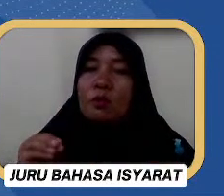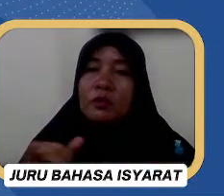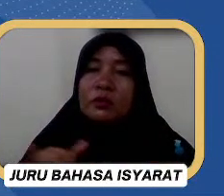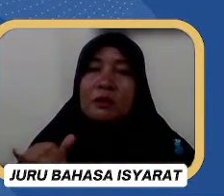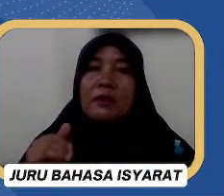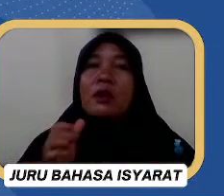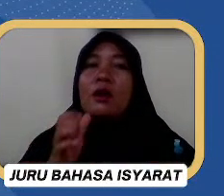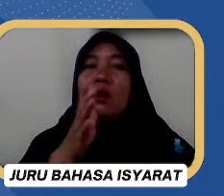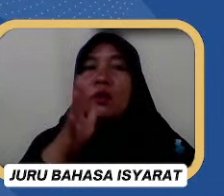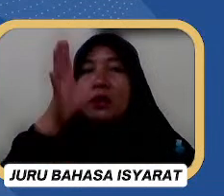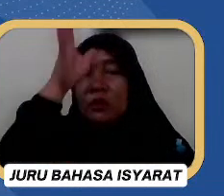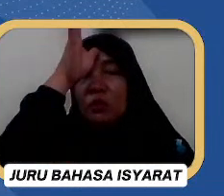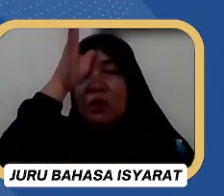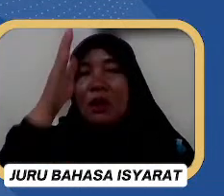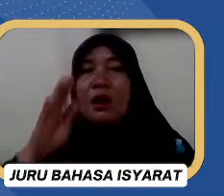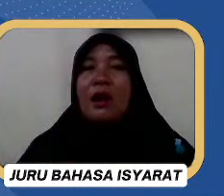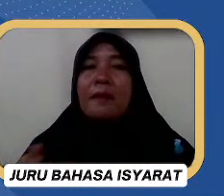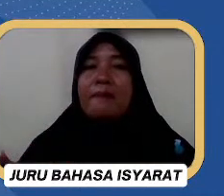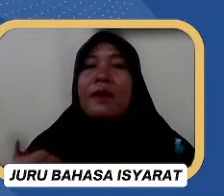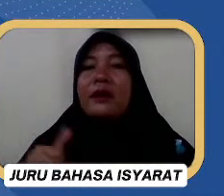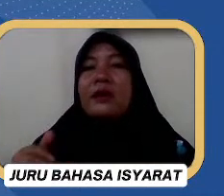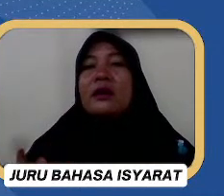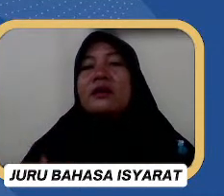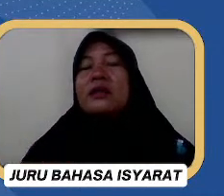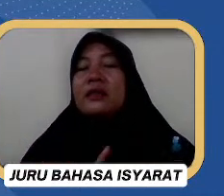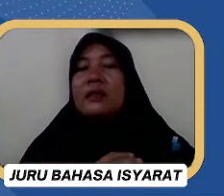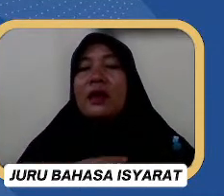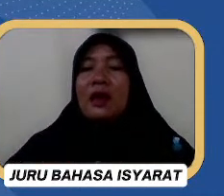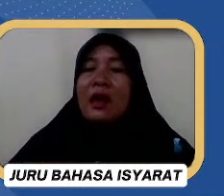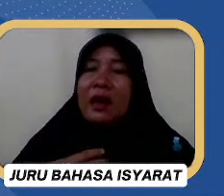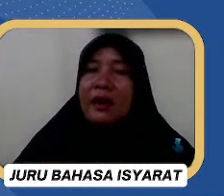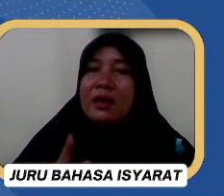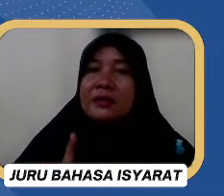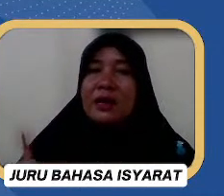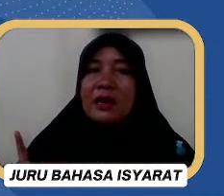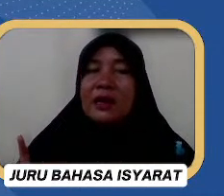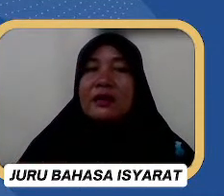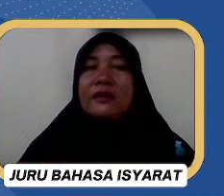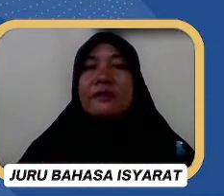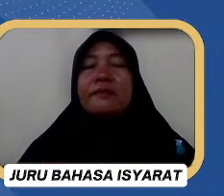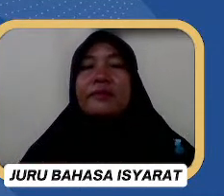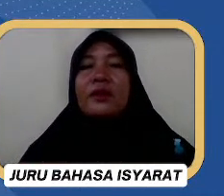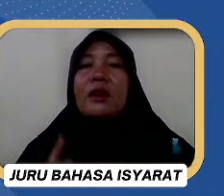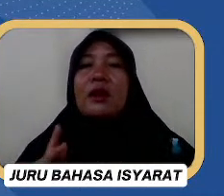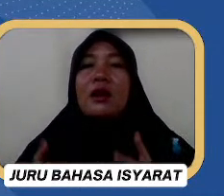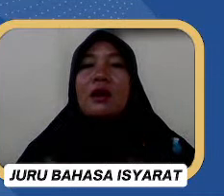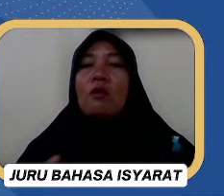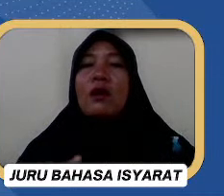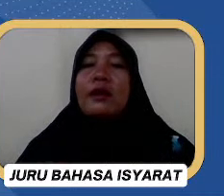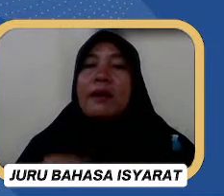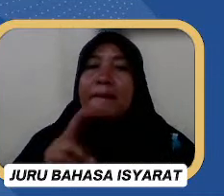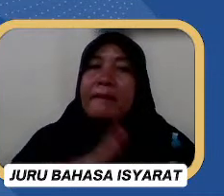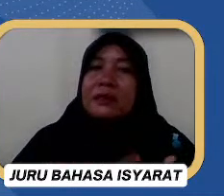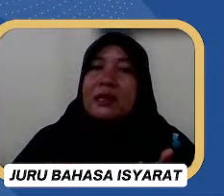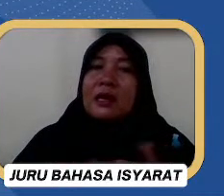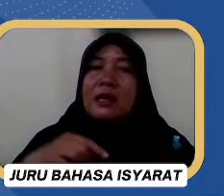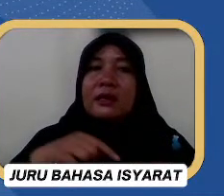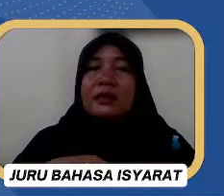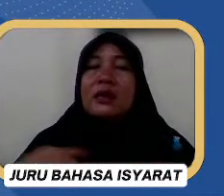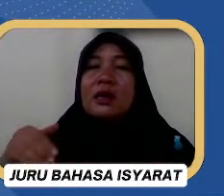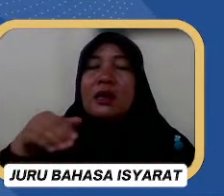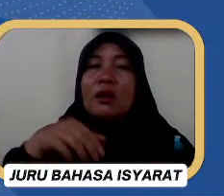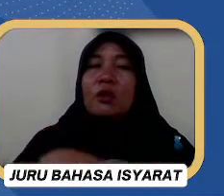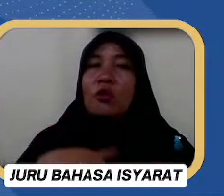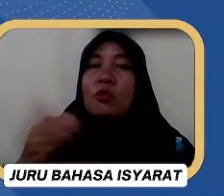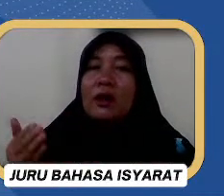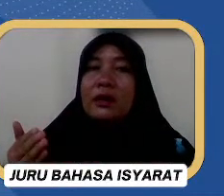solusi. Solusi yang terbaik, win-win solution bagi siapa? Ya bagi anak buahnya, bagi anak hati buahnya.